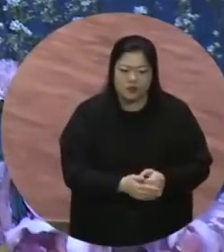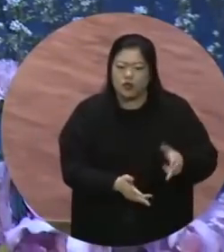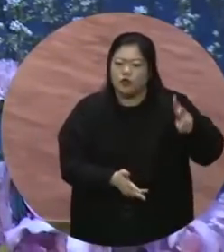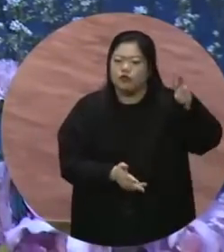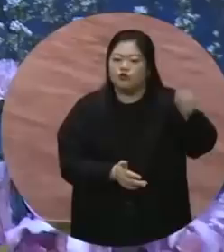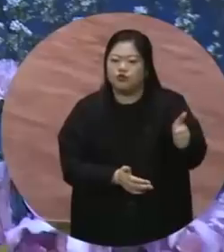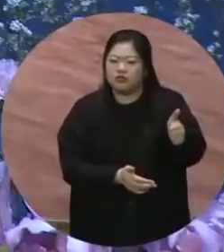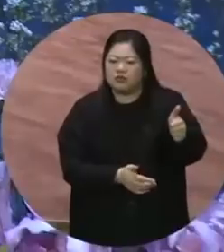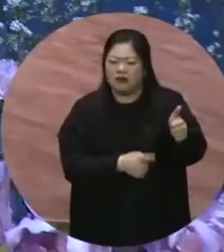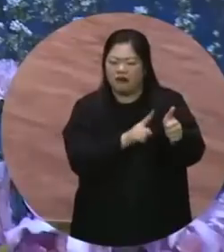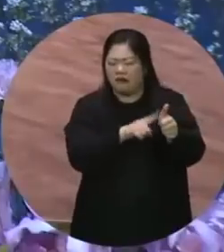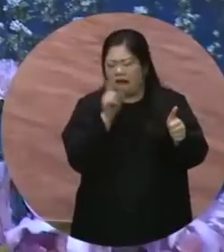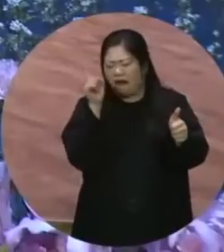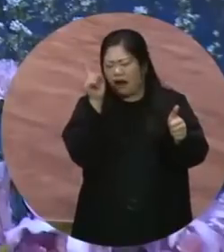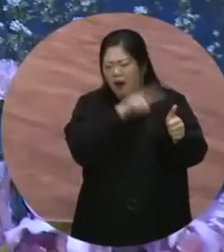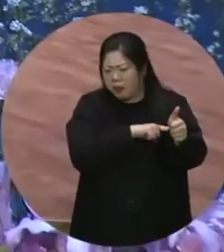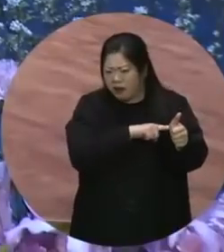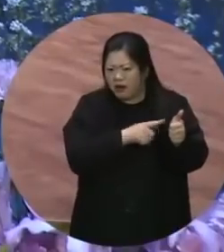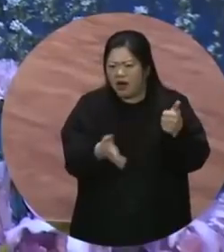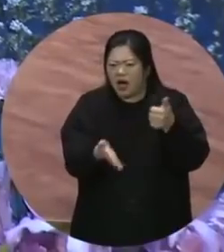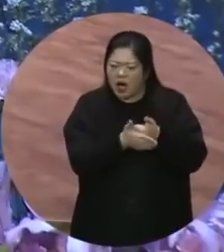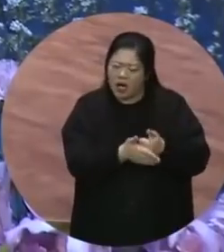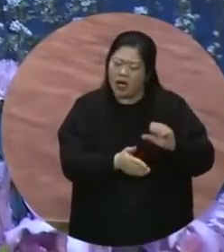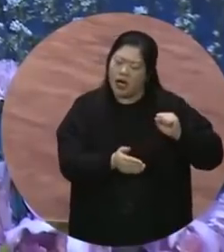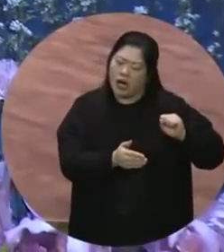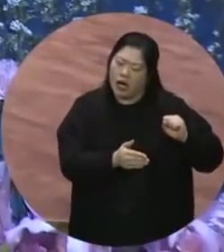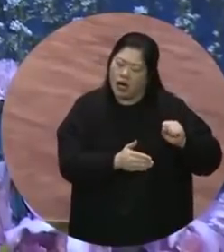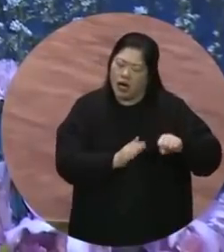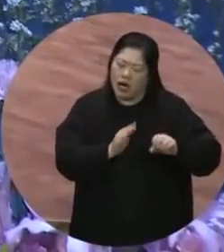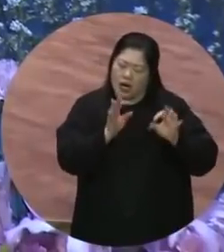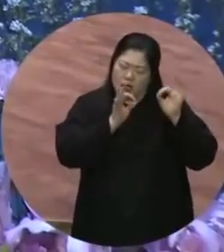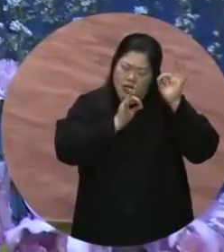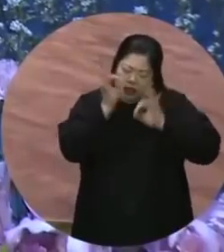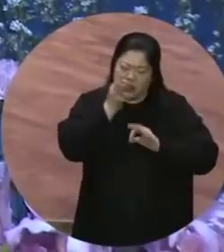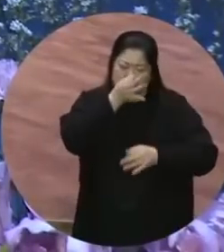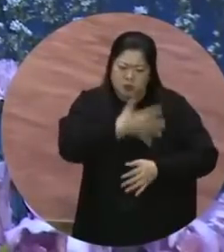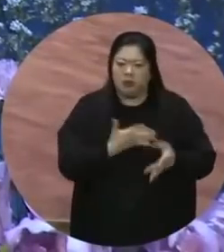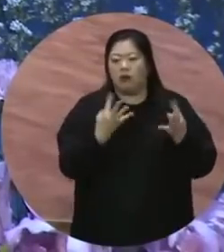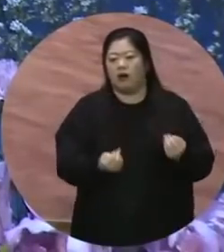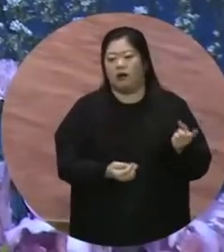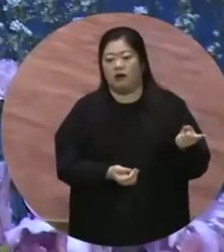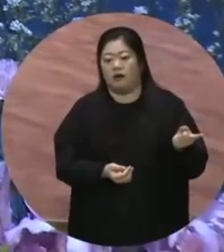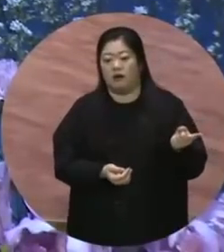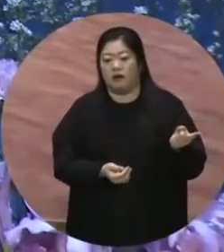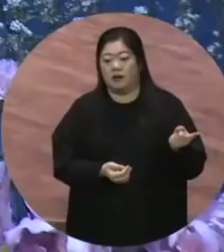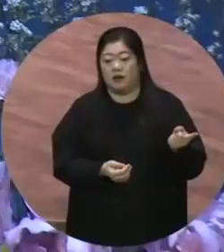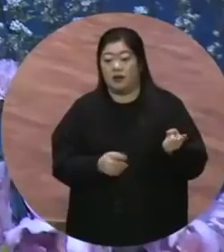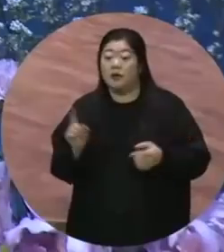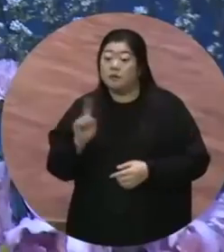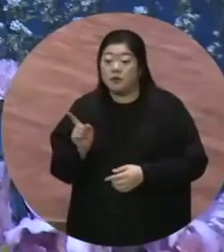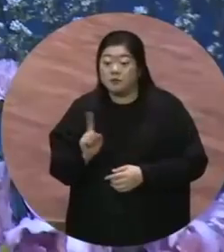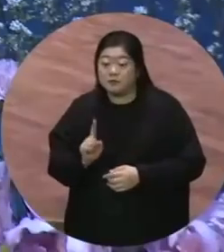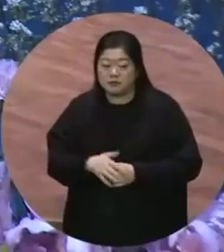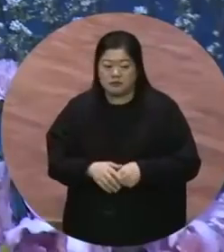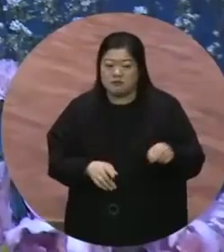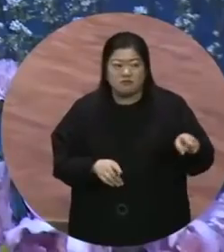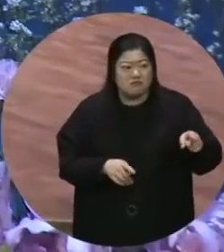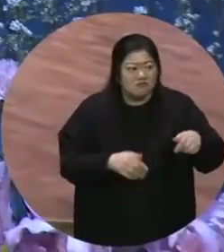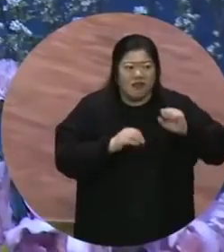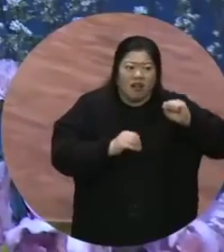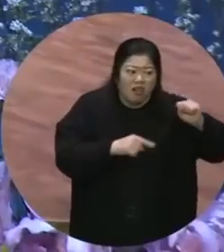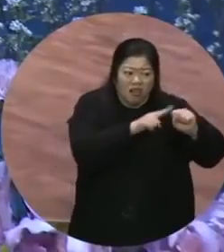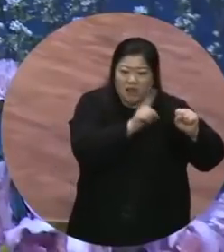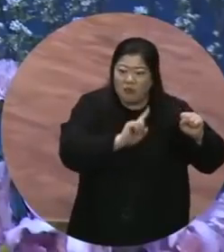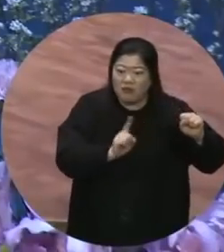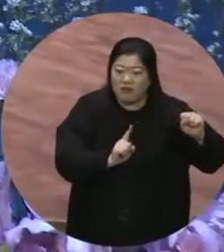얼마나 고통스럽게 사는지 몰라. 자, 여러분들이 볼 수 있는 영적 눈이 열려야 됩니다.